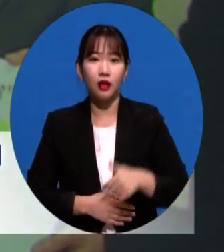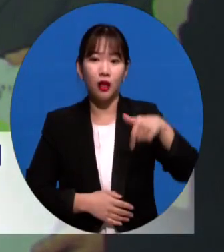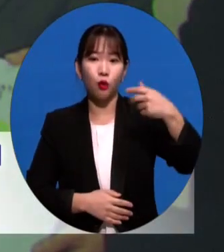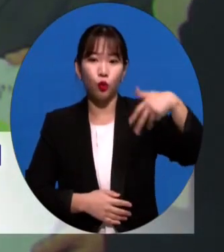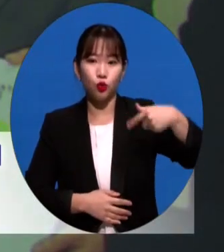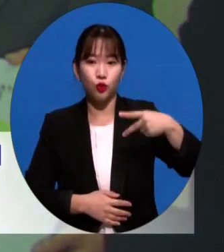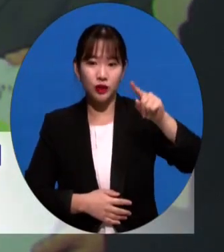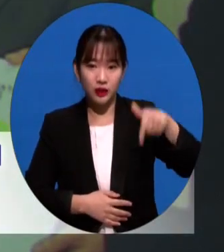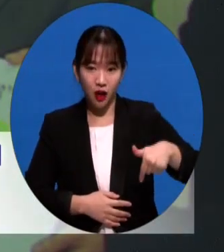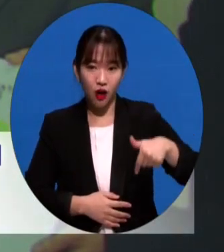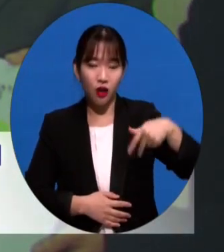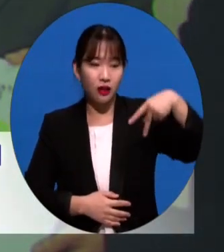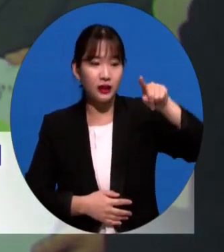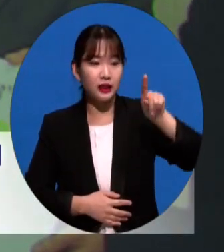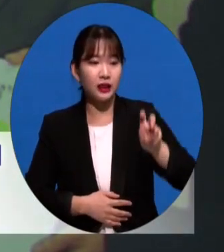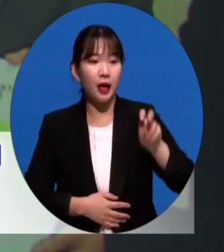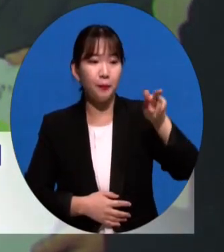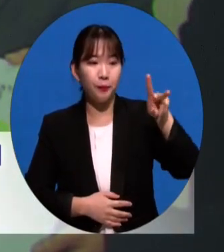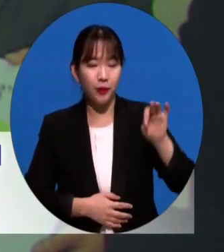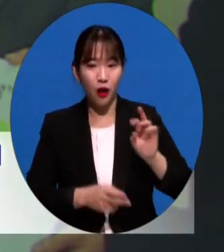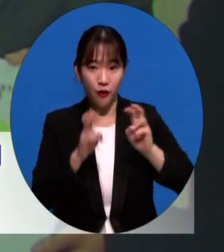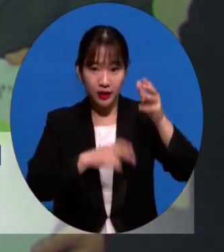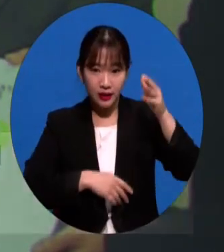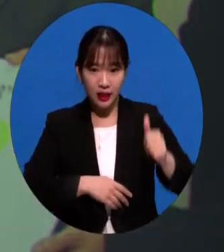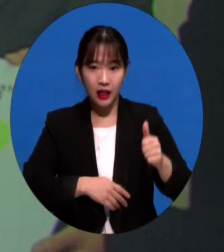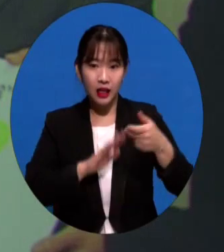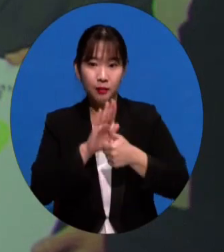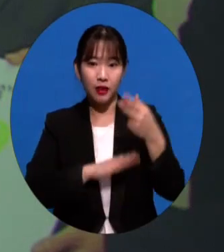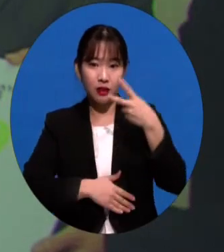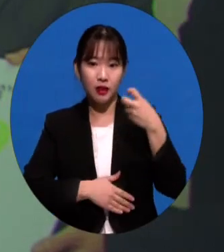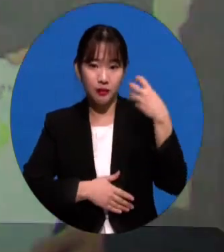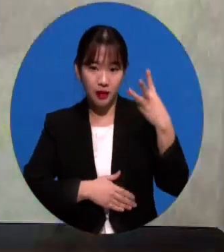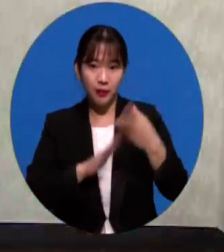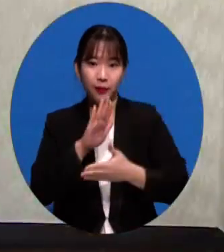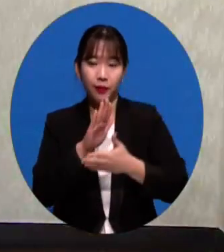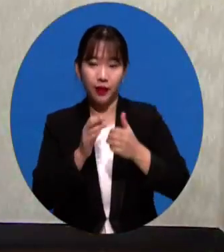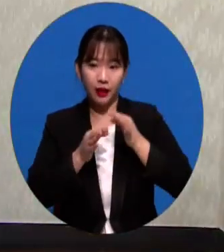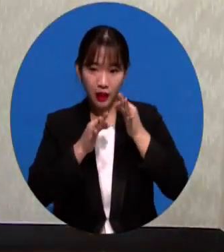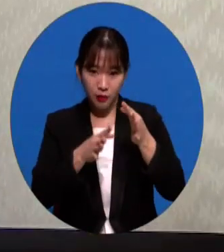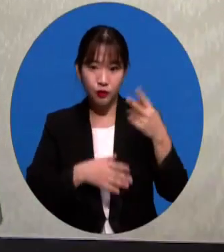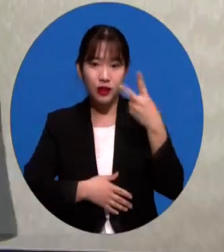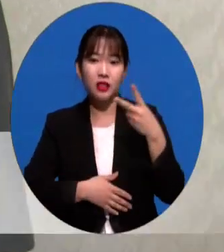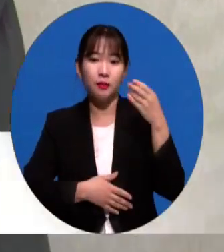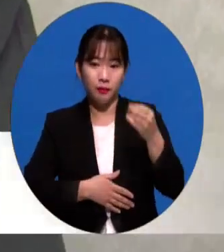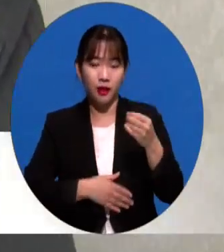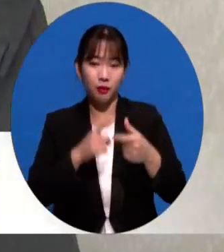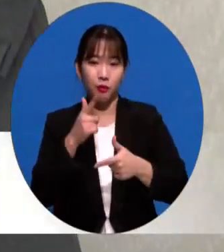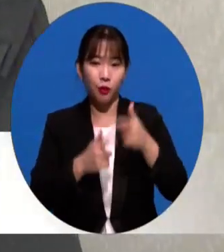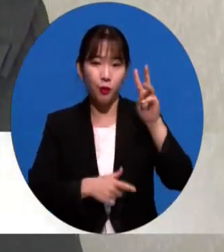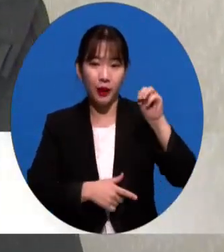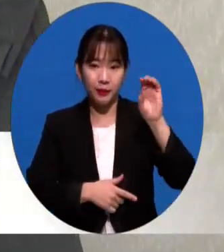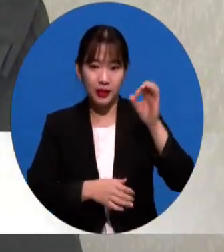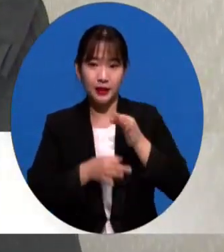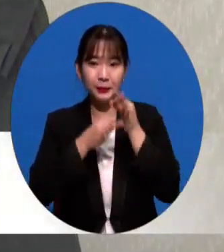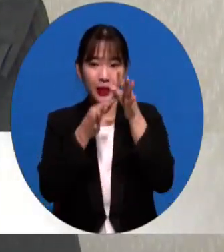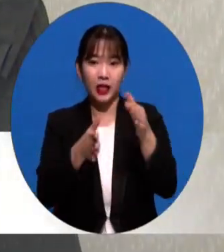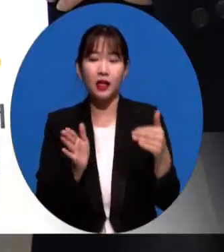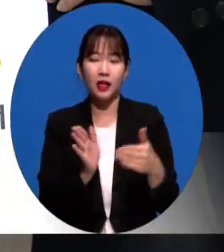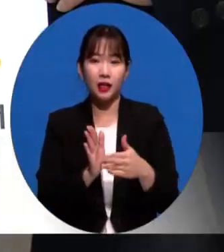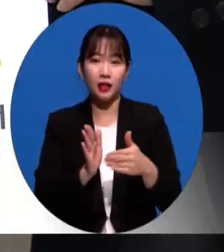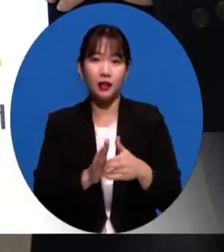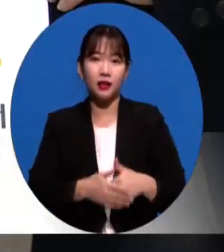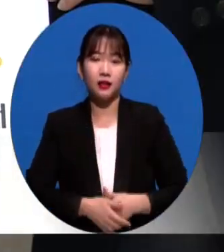고춘석 주식회사 사명산업 회장의 희망 2023 나눔 캠페인 성금 2천만원을 목포문화방송에